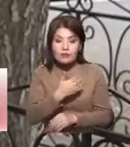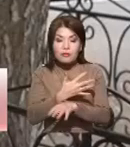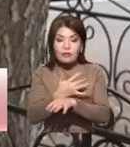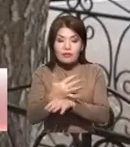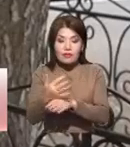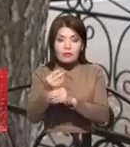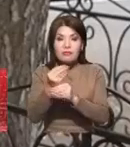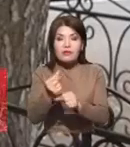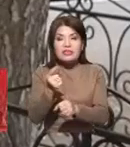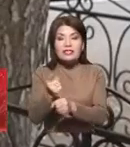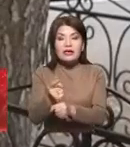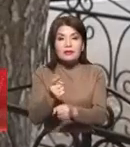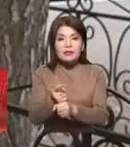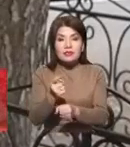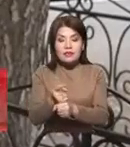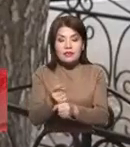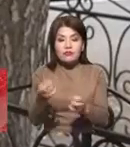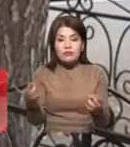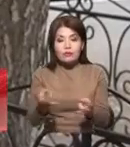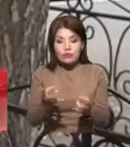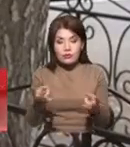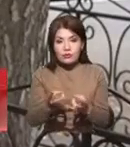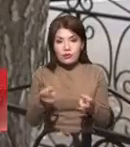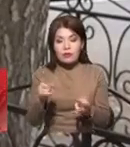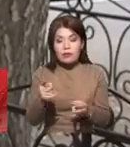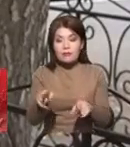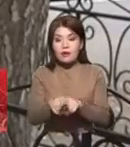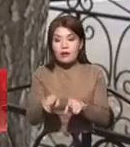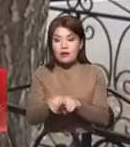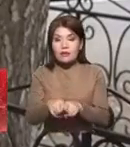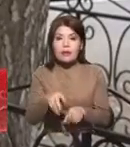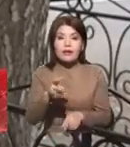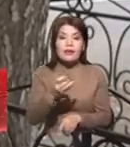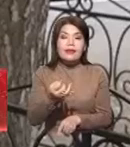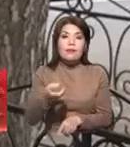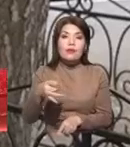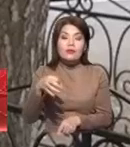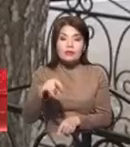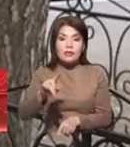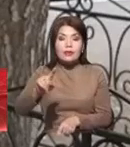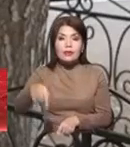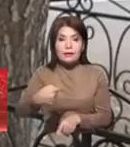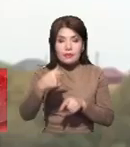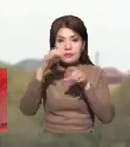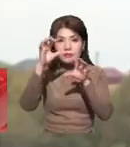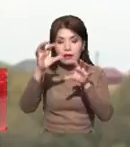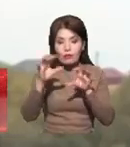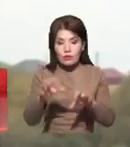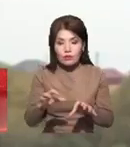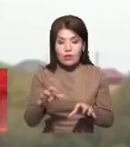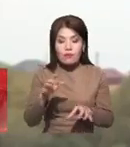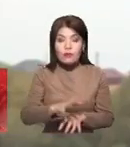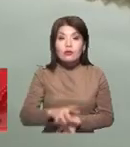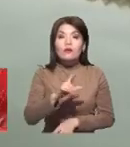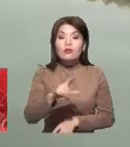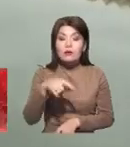законодательство запрещает проводить именно вот недропользование. Это требование закона. Общественники